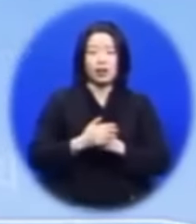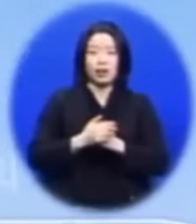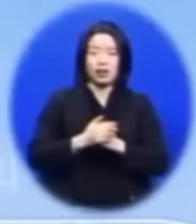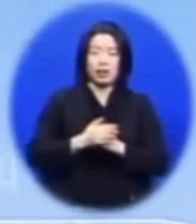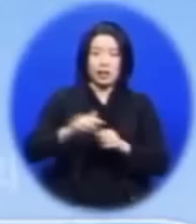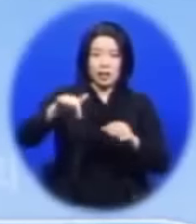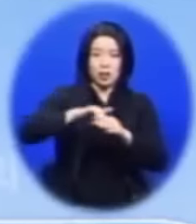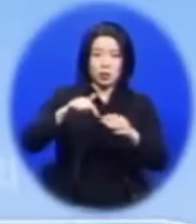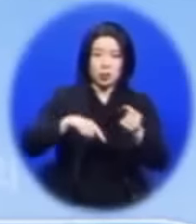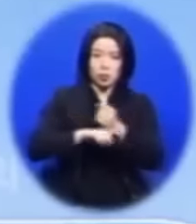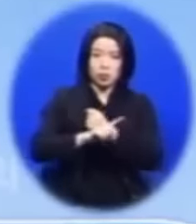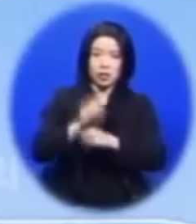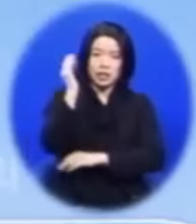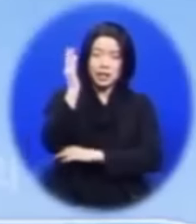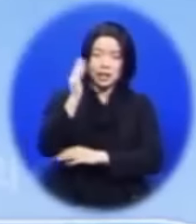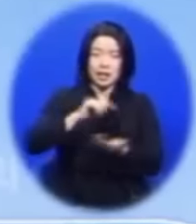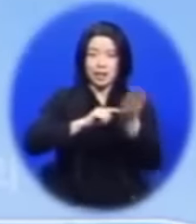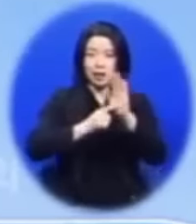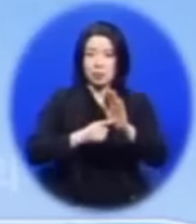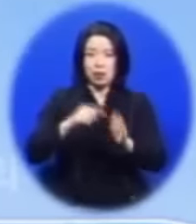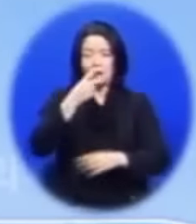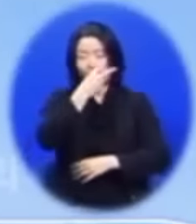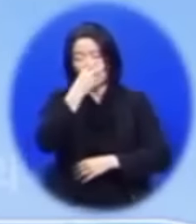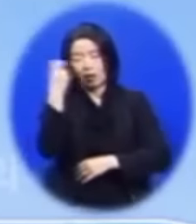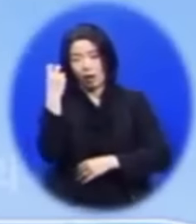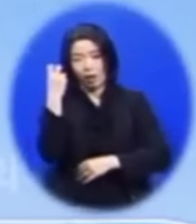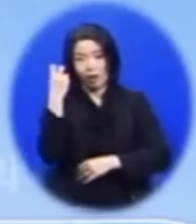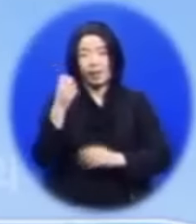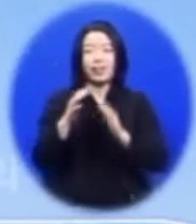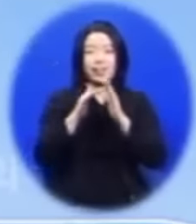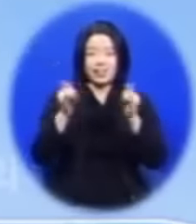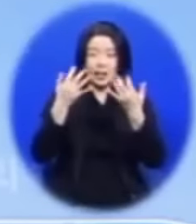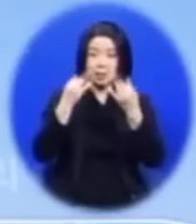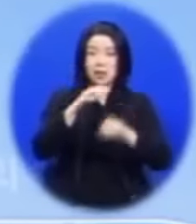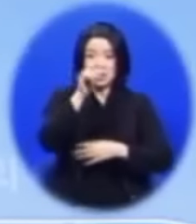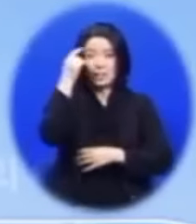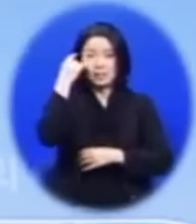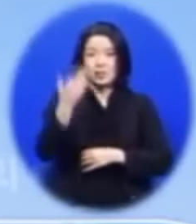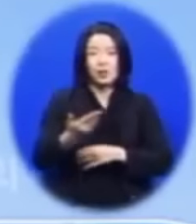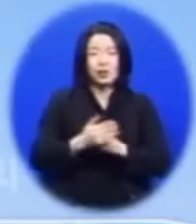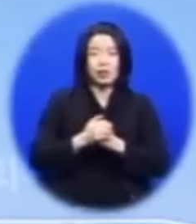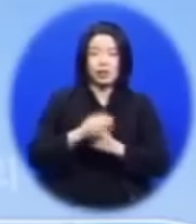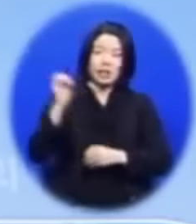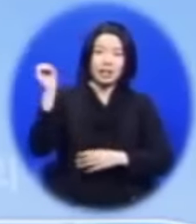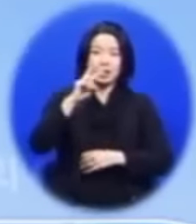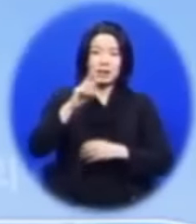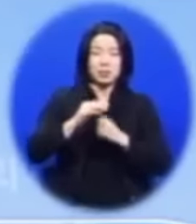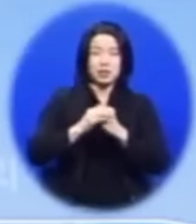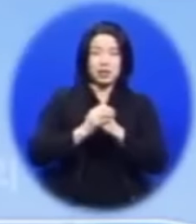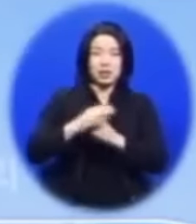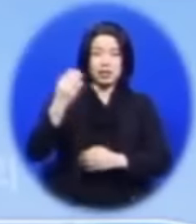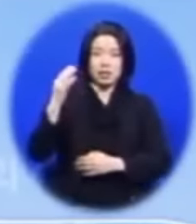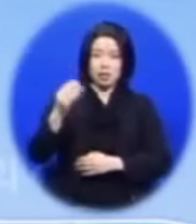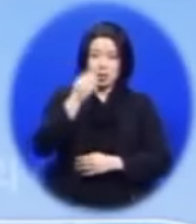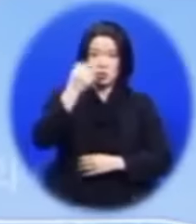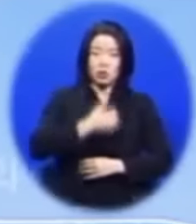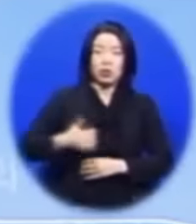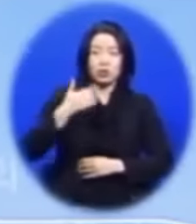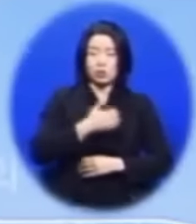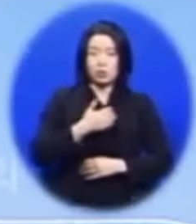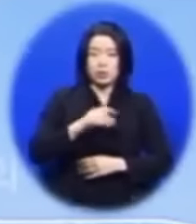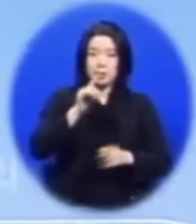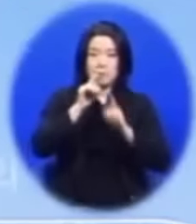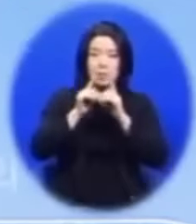이야기 나오면 잠만 오시는 분들도 있으시죠 어 갑자기 성 성 육신이라는